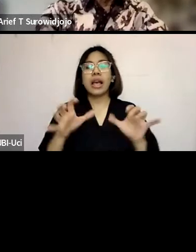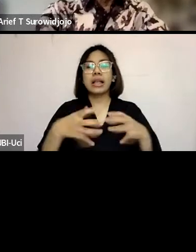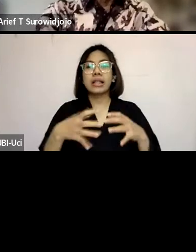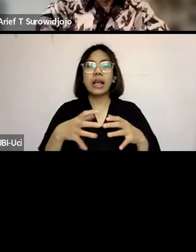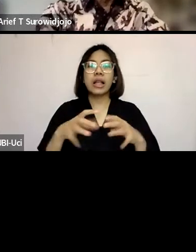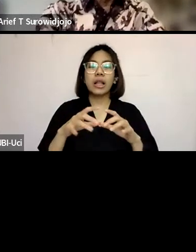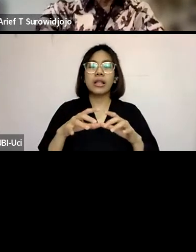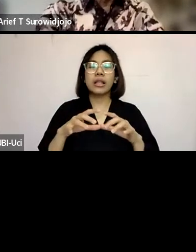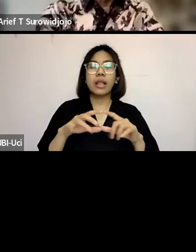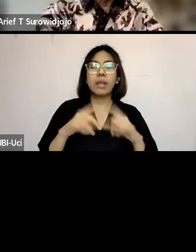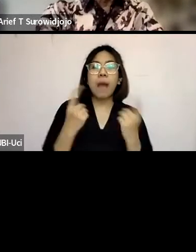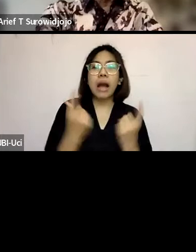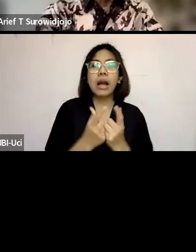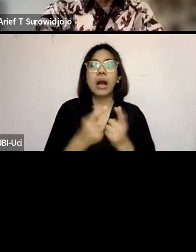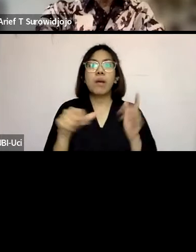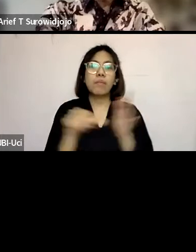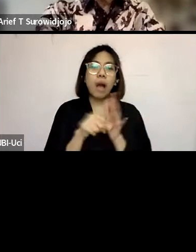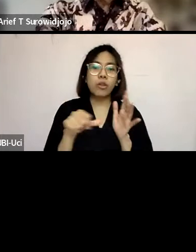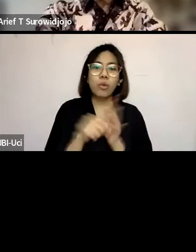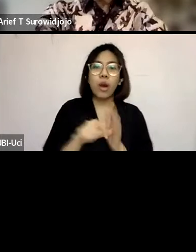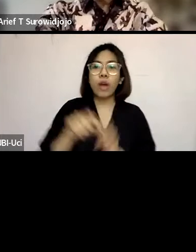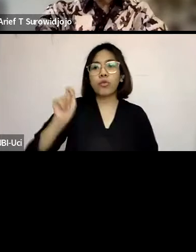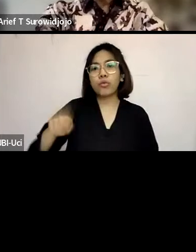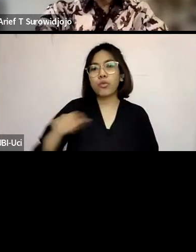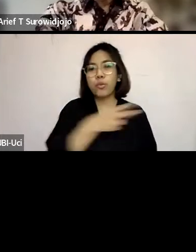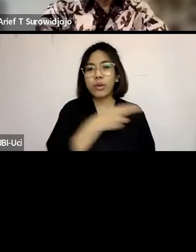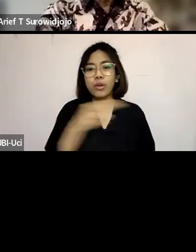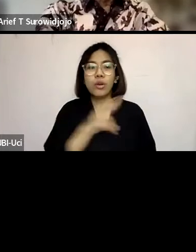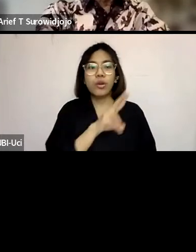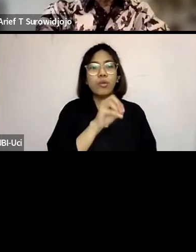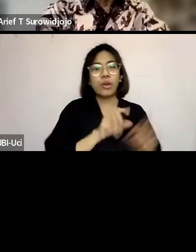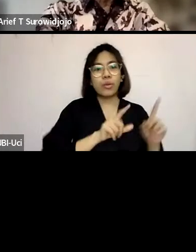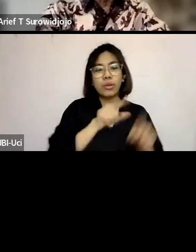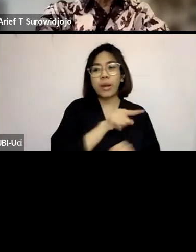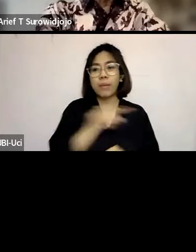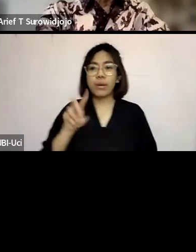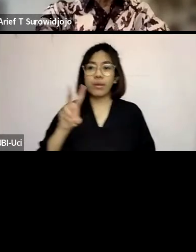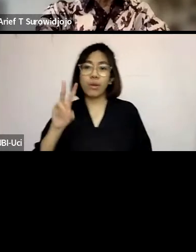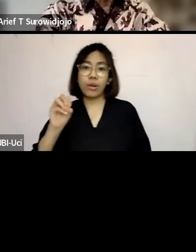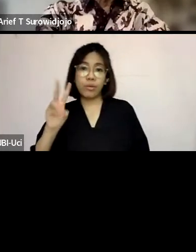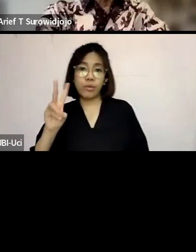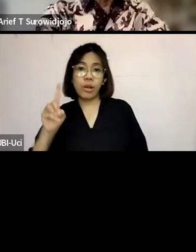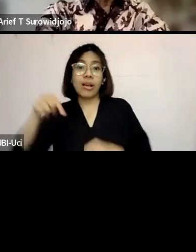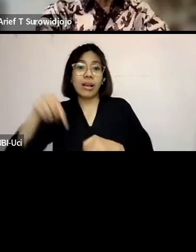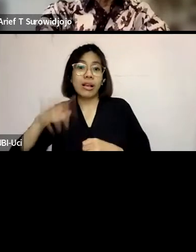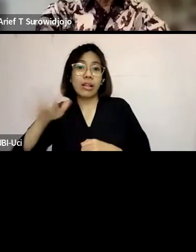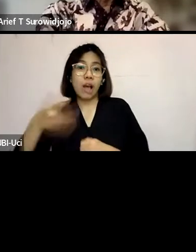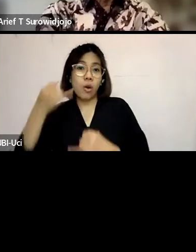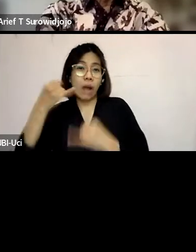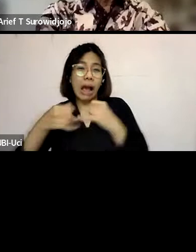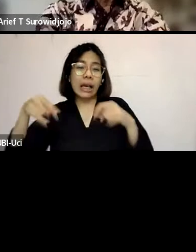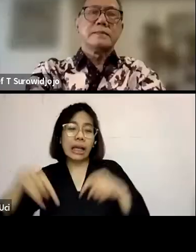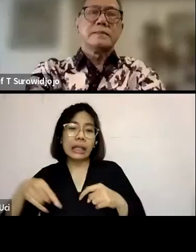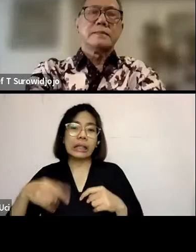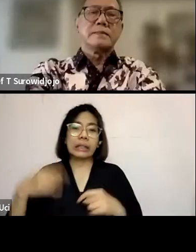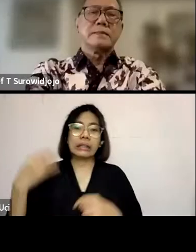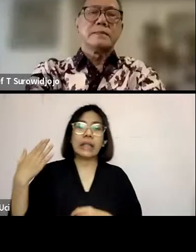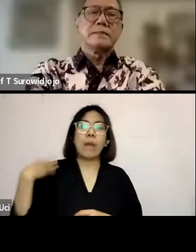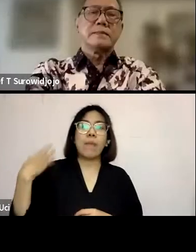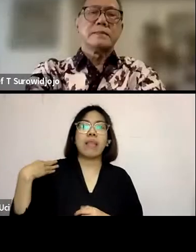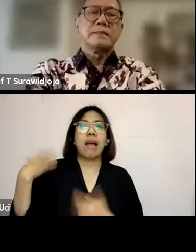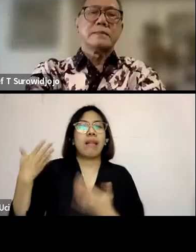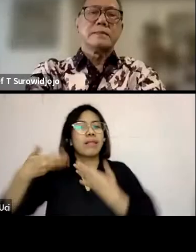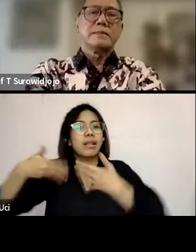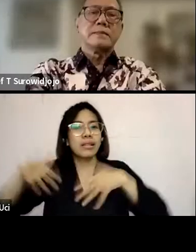periode 2017 2022 to yang akan menyelesaikan masa bhaktinya di akhir tahun ini kemudian pembicara yang